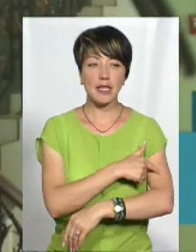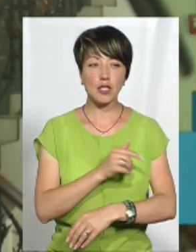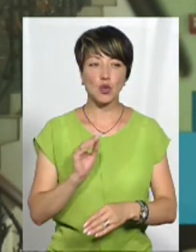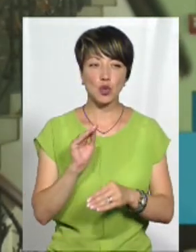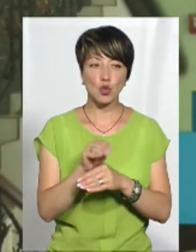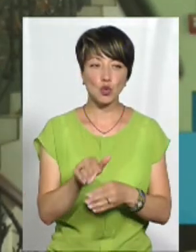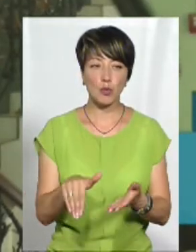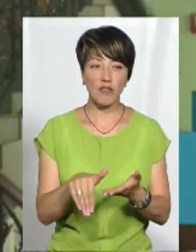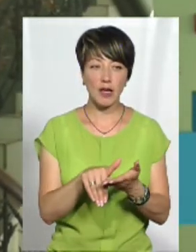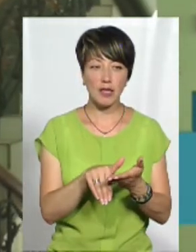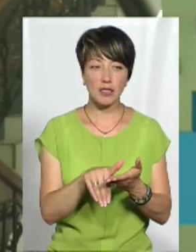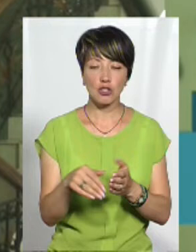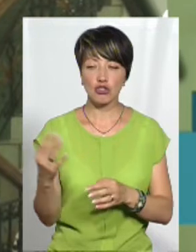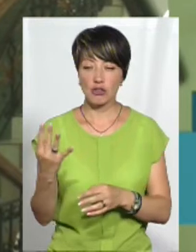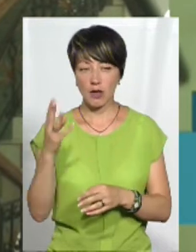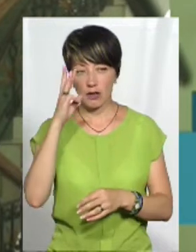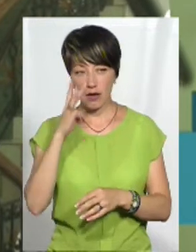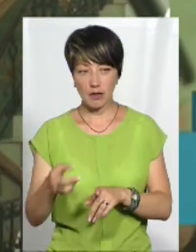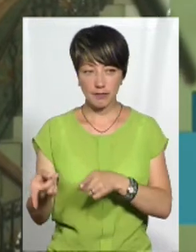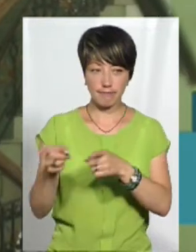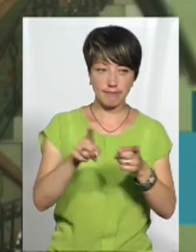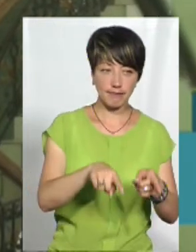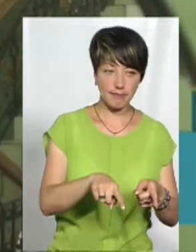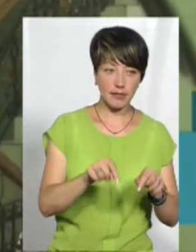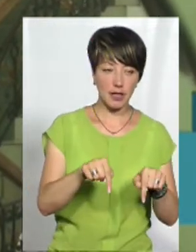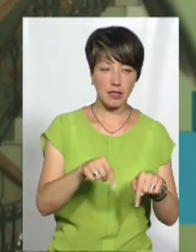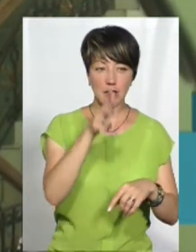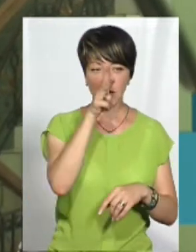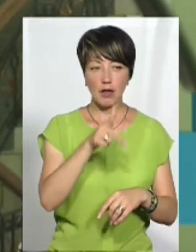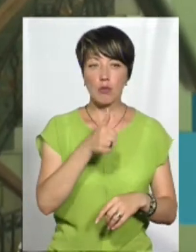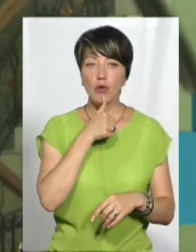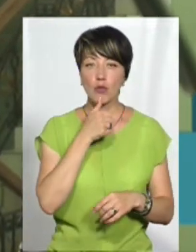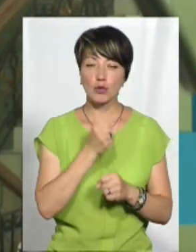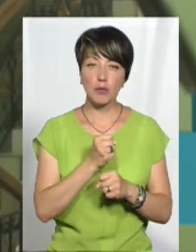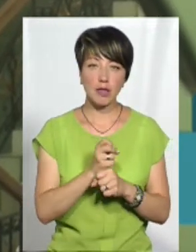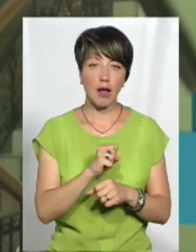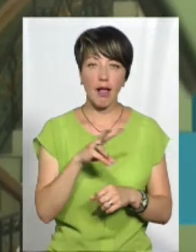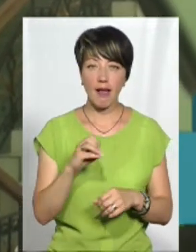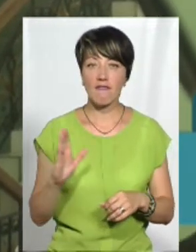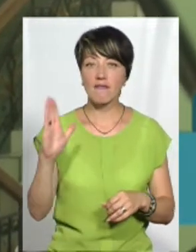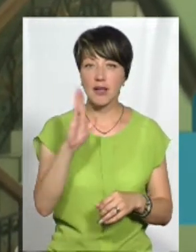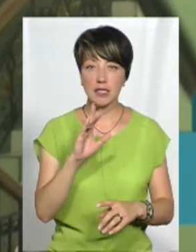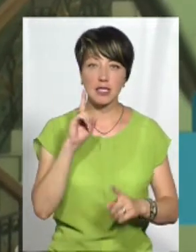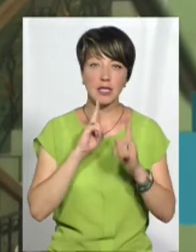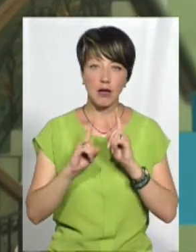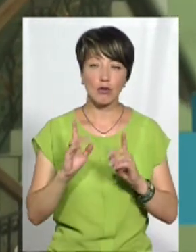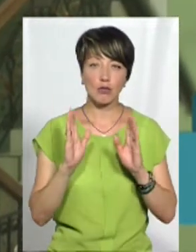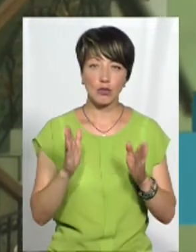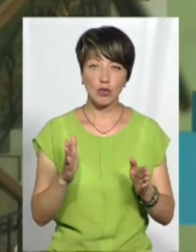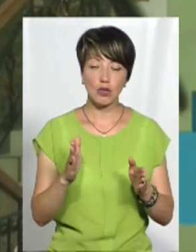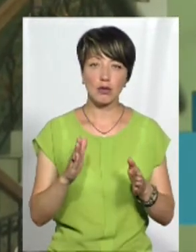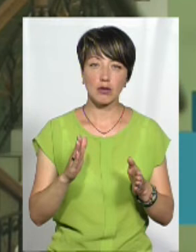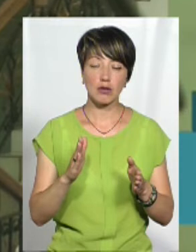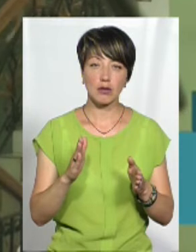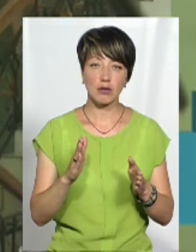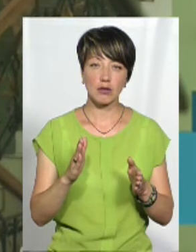з четвертого кварталу на цей квартал. Будемо пробувати зробити це, але на вересневій сесії, я думаю, що буде напрацьовано, коли ми